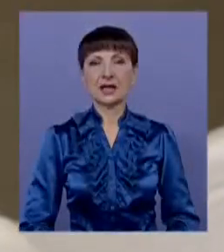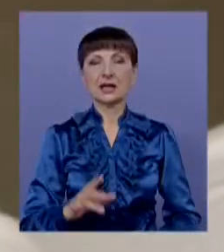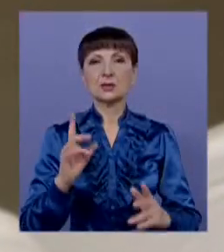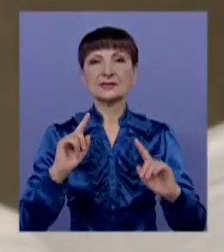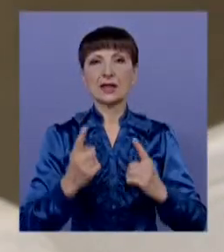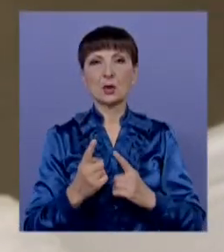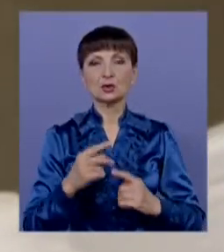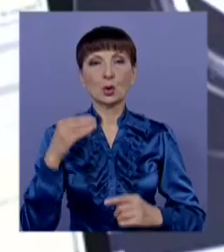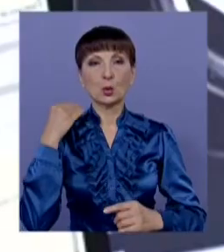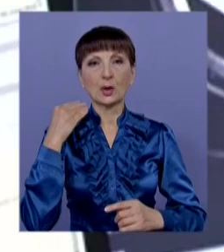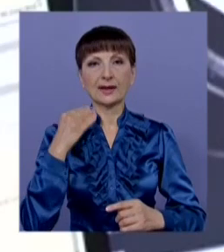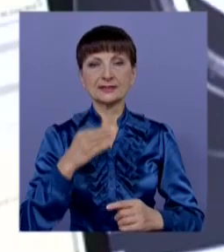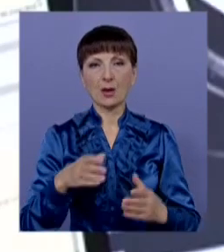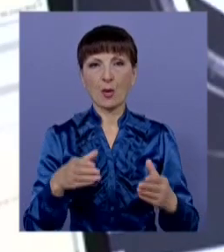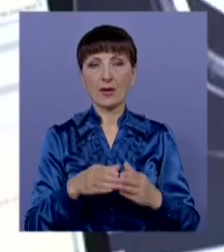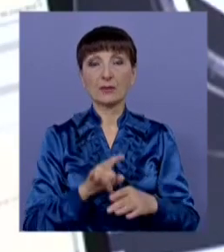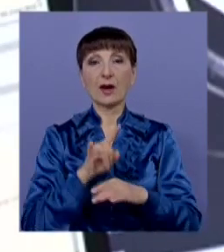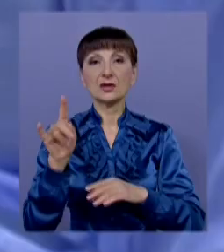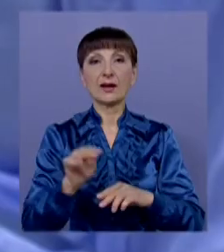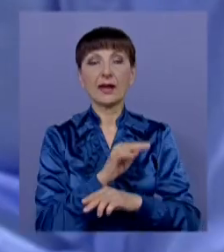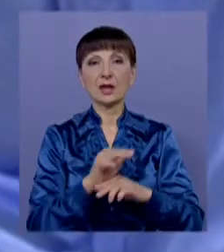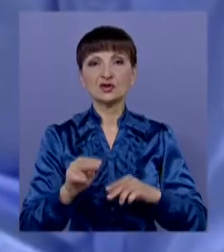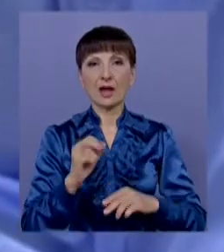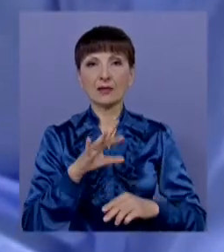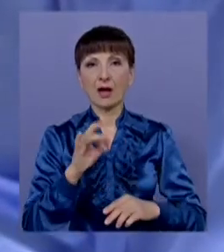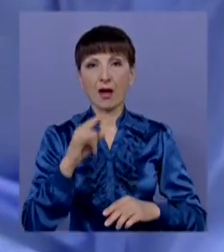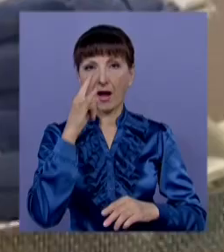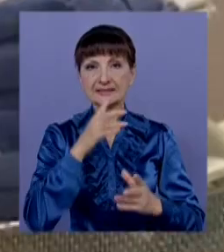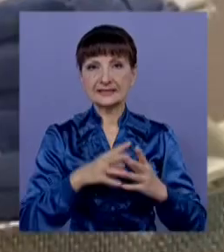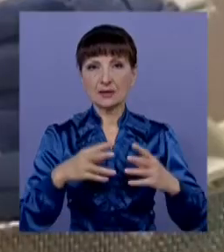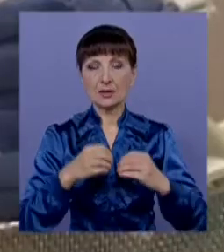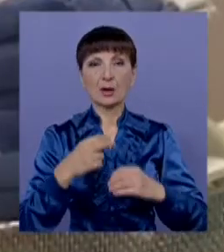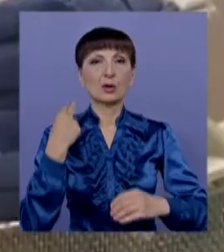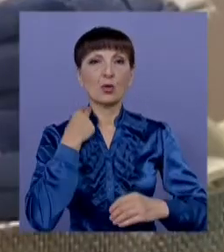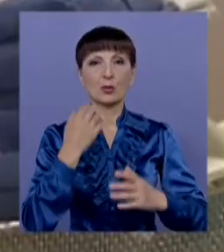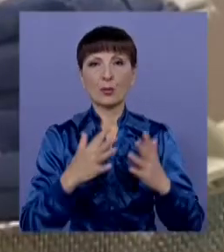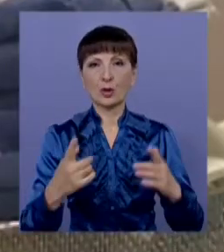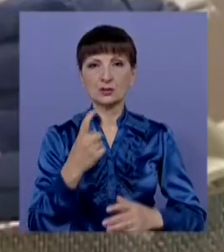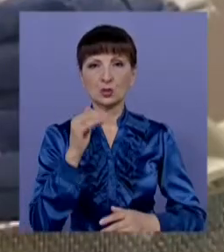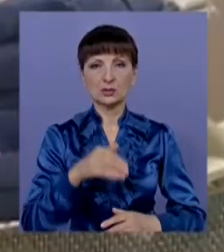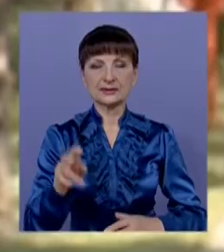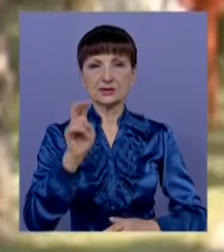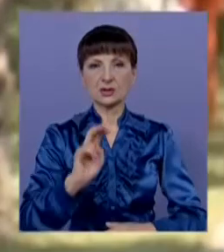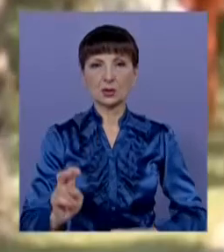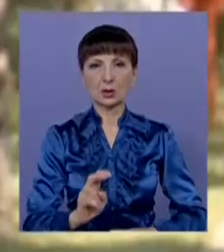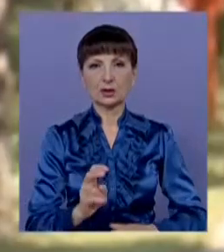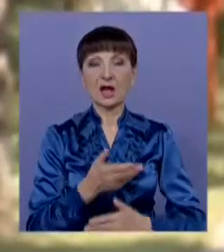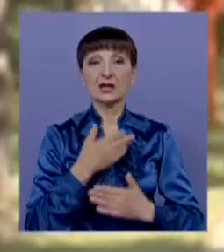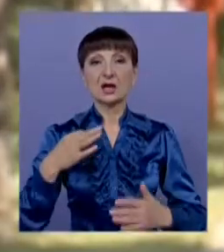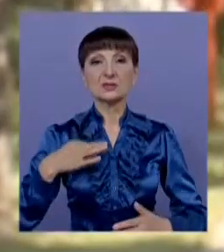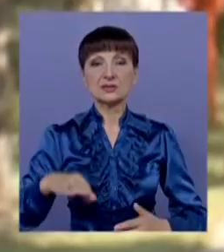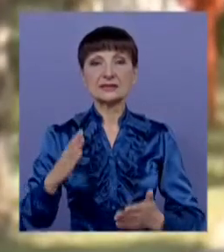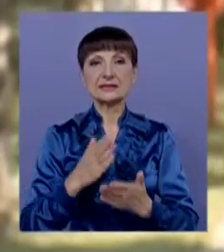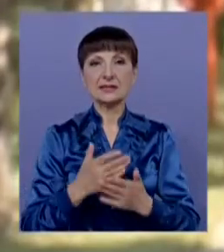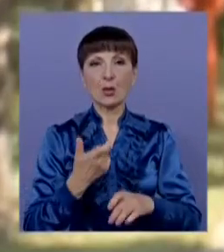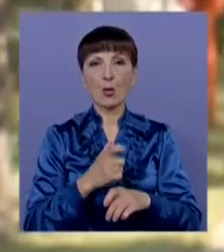Заложники турецкой компании. Полетевшая на лечение в Анкару казахстанская семья задолжала более 100 тысяч долларов. Нашему сыну стало